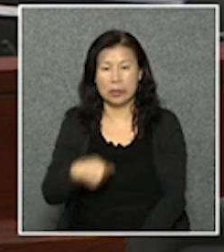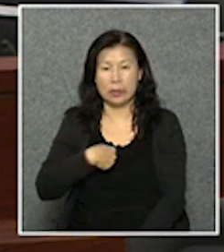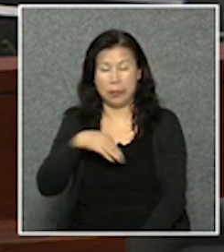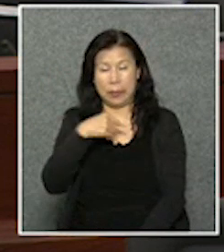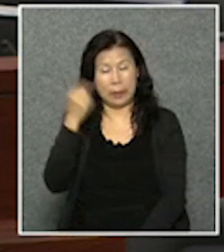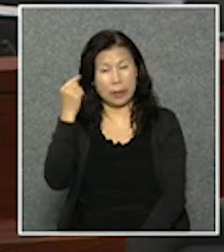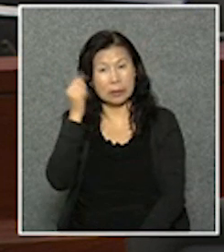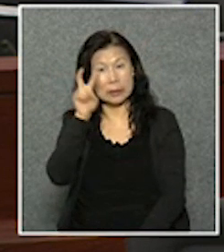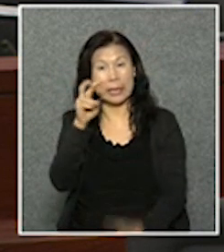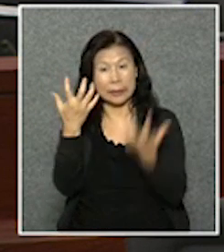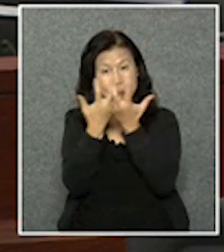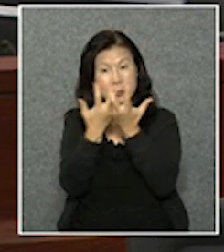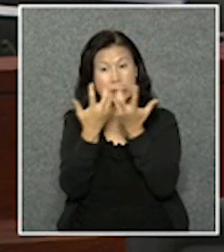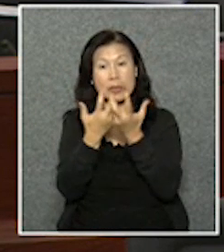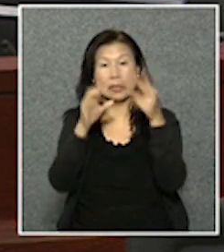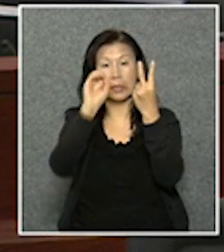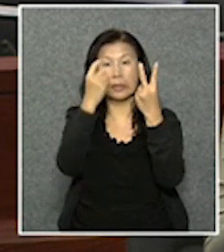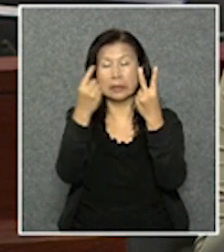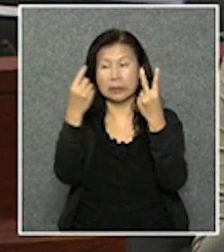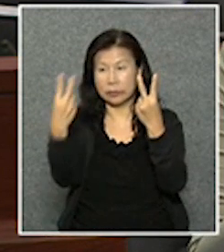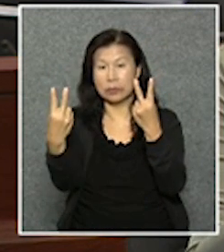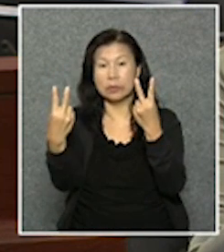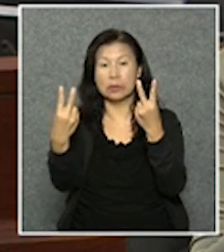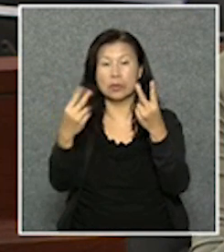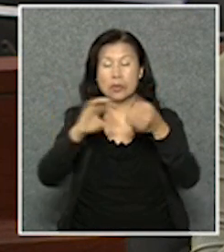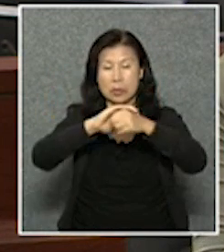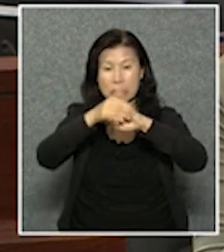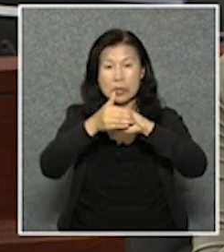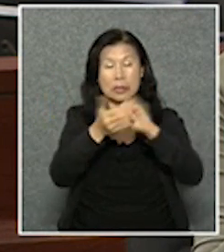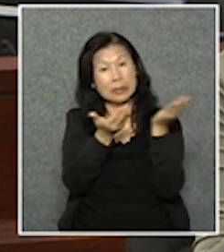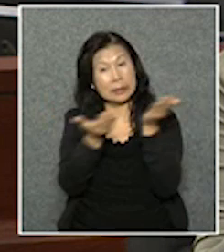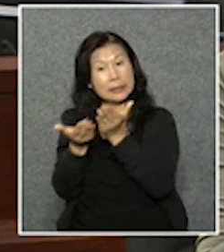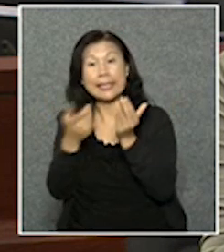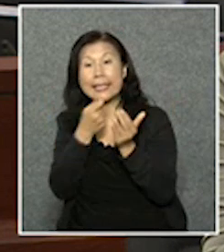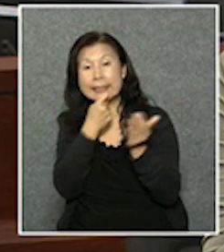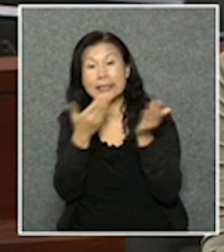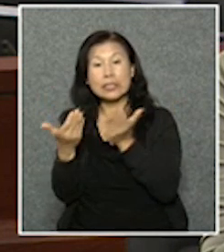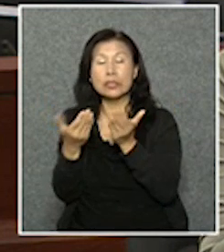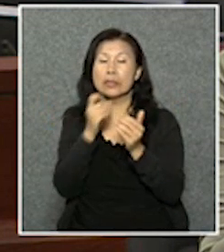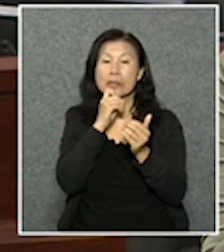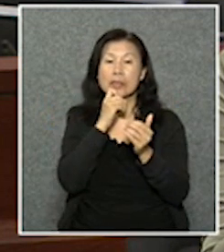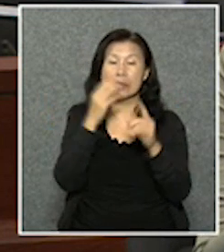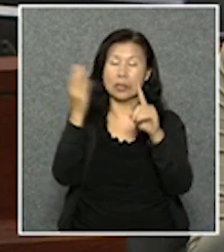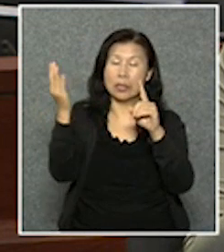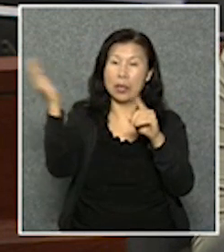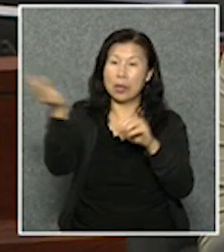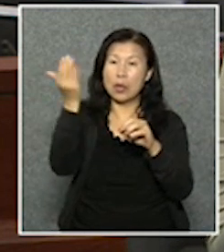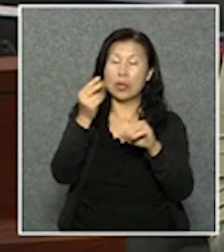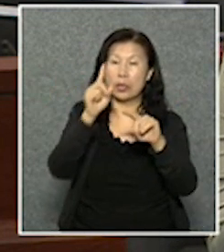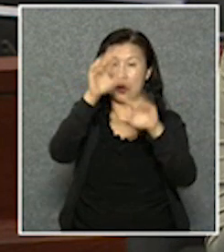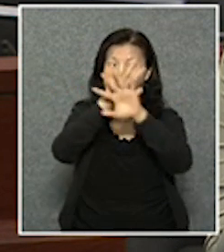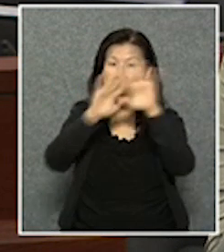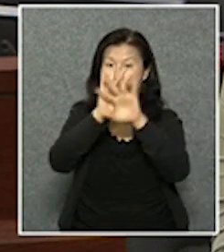哋可以睇一啲資料啦。喺2012年咧，全球最受歡迎嘅有一個叫旅遊評論網